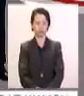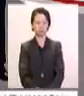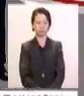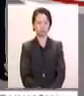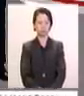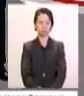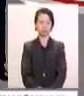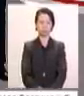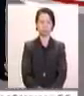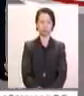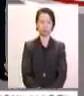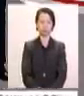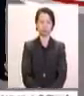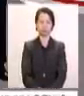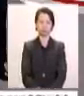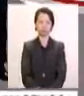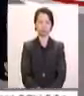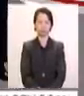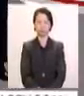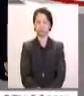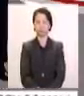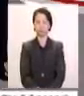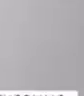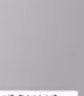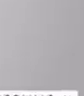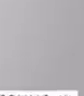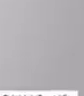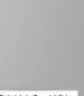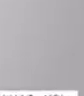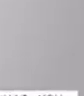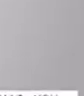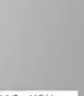pergi. Ikut pintu belakang. Silakan Fazli. Terima kasih.